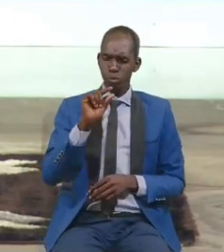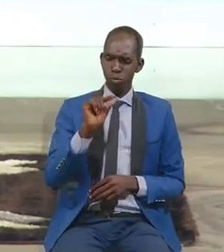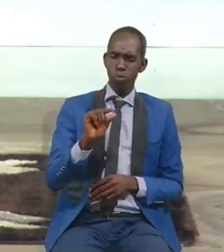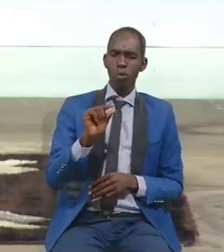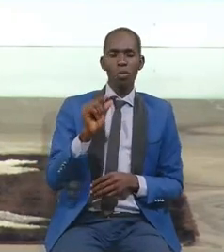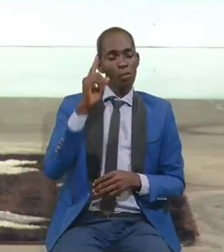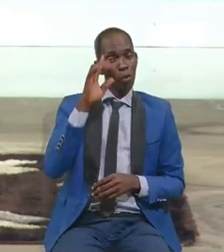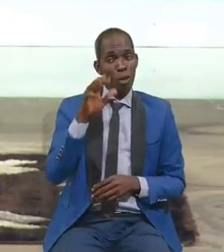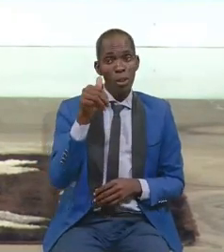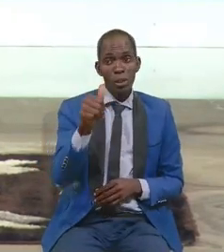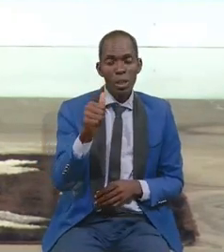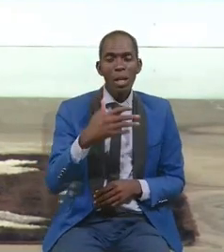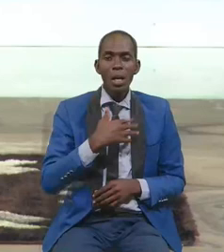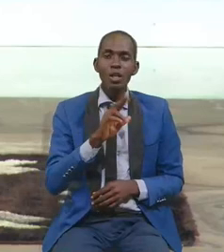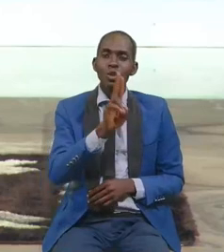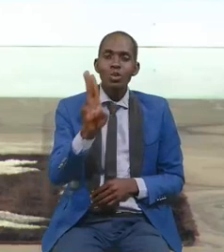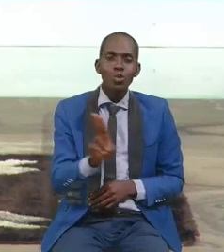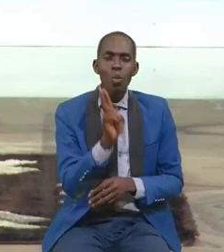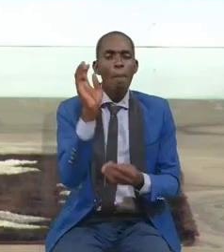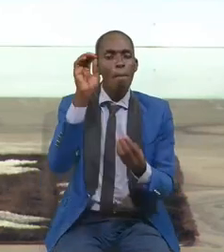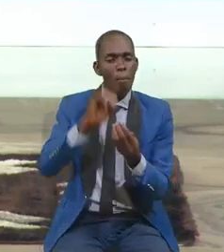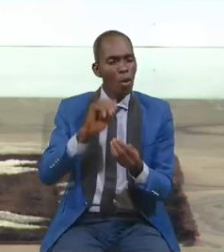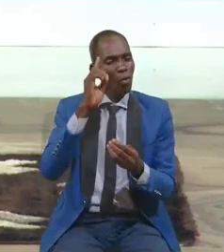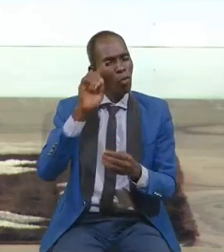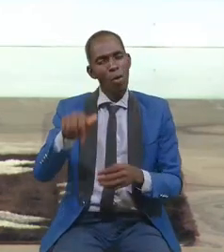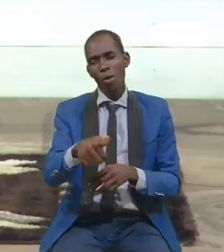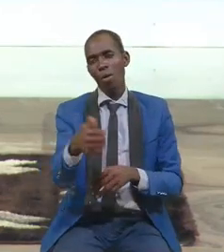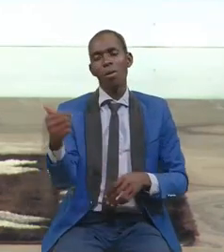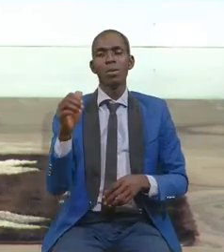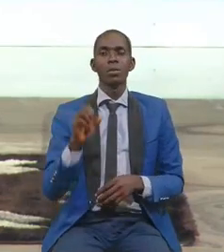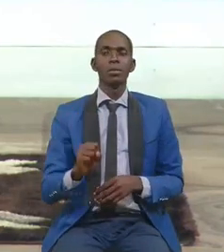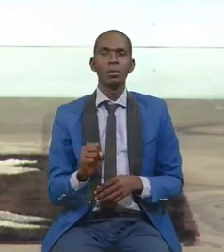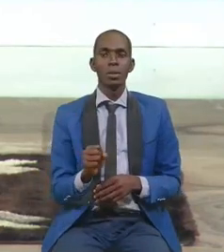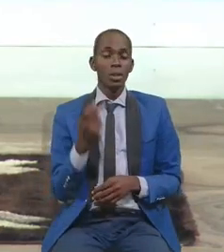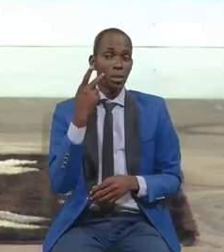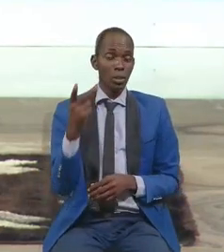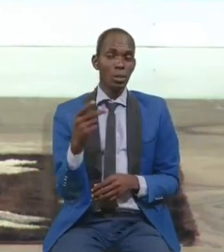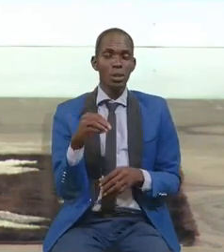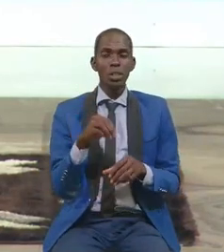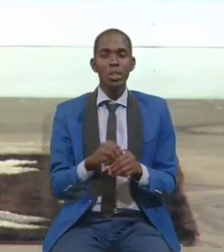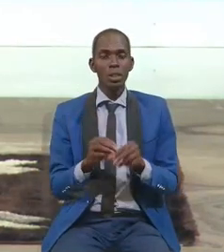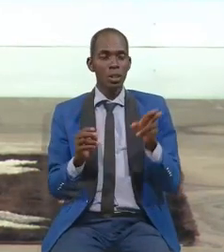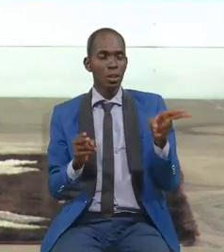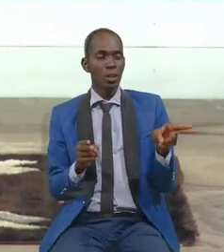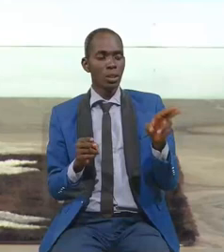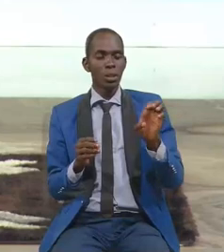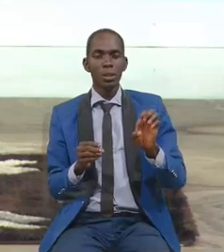pour vous et passer plus de temps pour les autres. Verset 24, Hébreux 10,